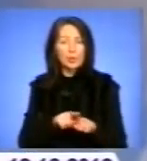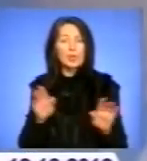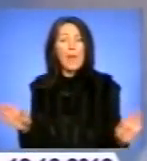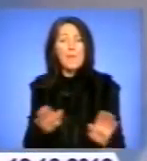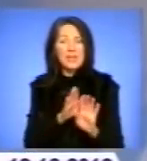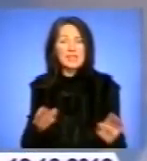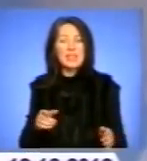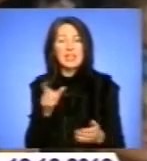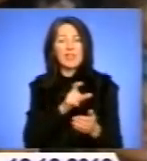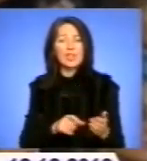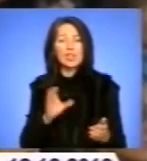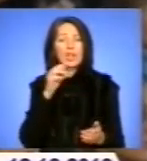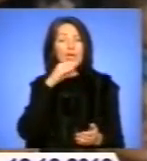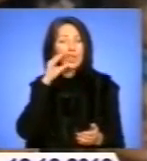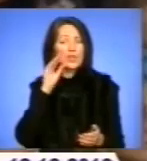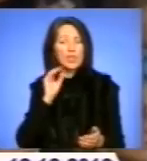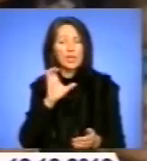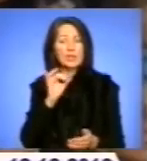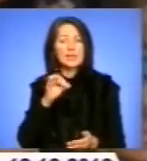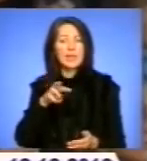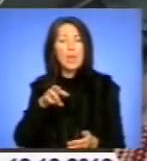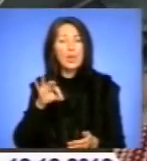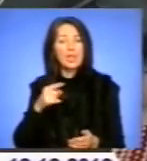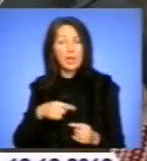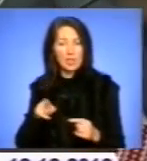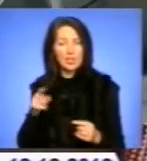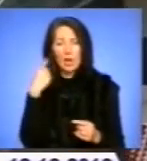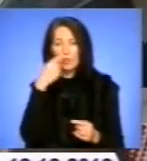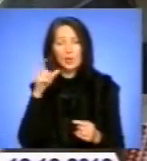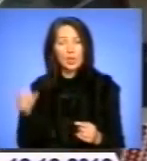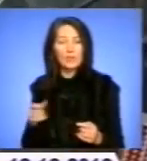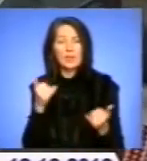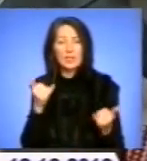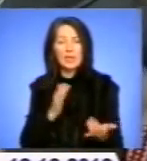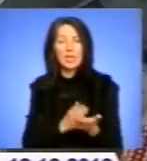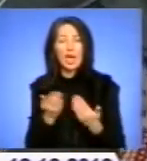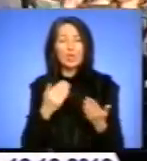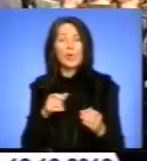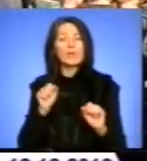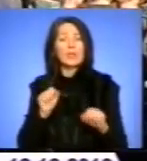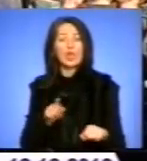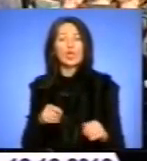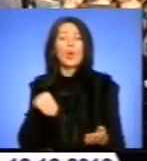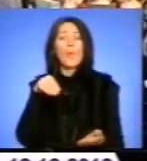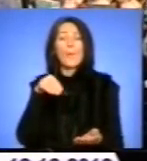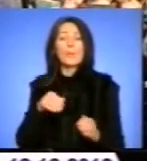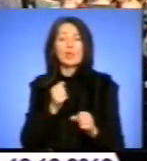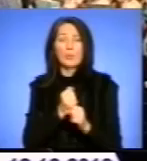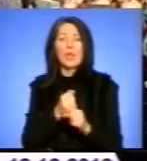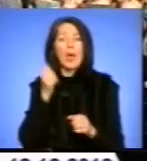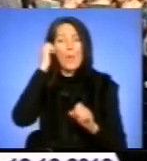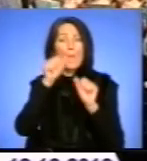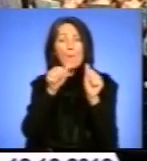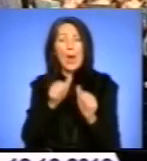Шевченка, Симоненка та інших митців слова. Зараз ведуться розмови із владою про те, щоб встановити пам'ятник Павлу Чубинському.